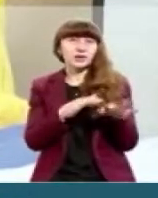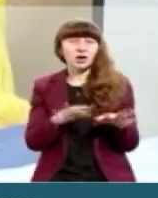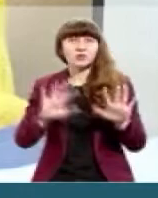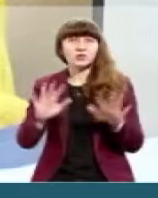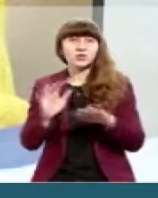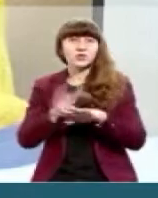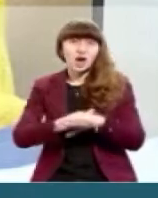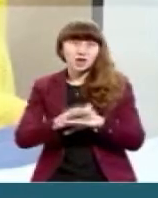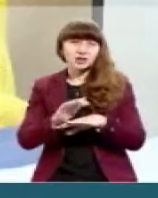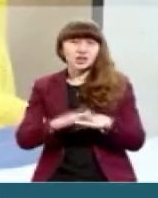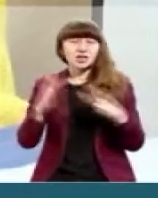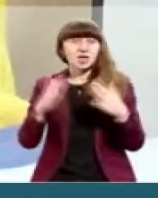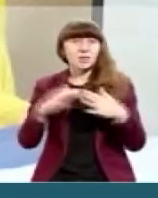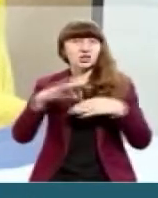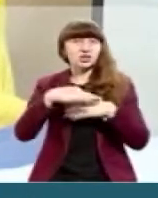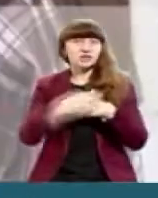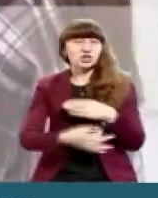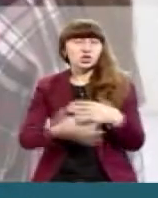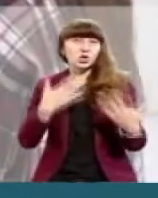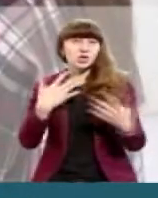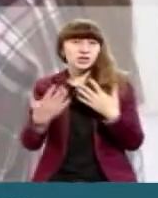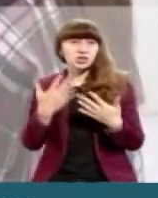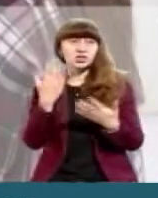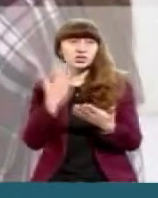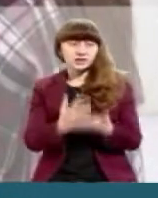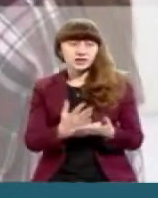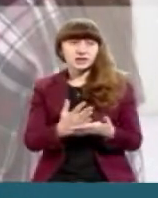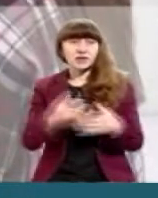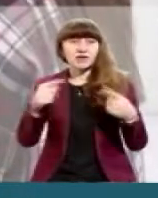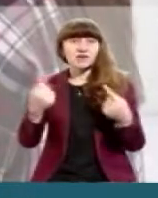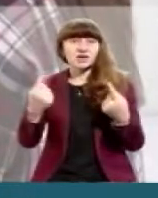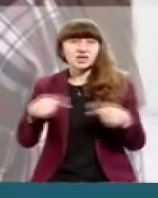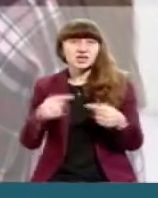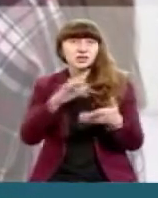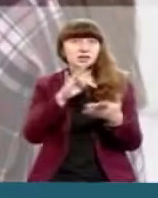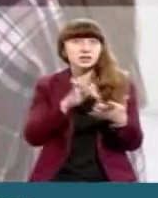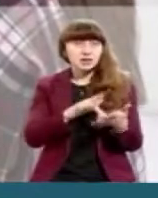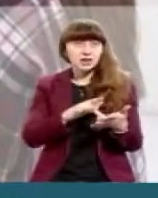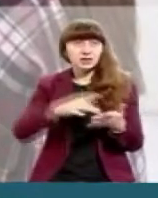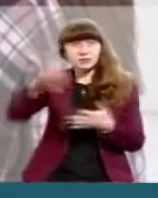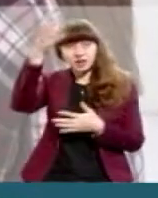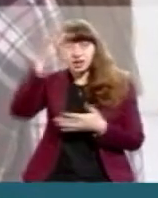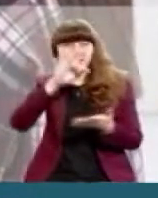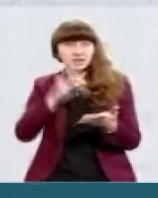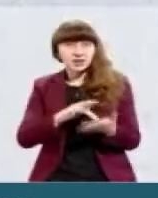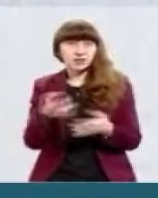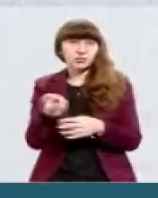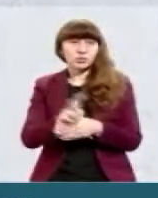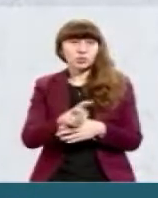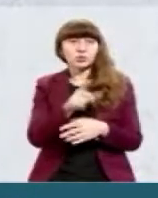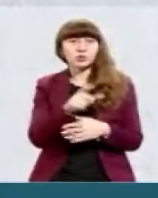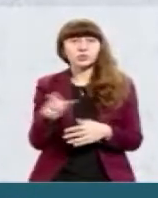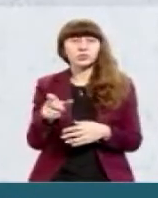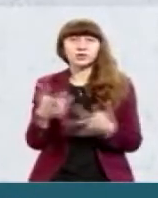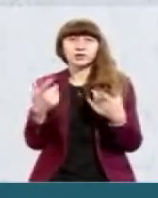және психологиялық орталықтарға жүгініп жатады. Мамандардың сөзінше олардың арасында әйелдер де тіпті балалар да бар. Мы